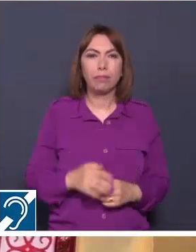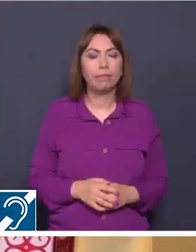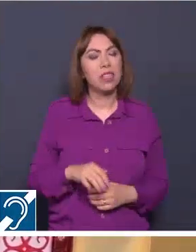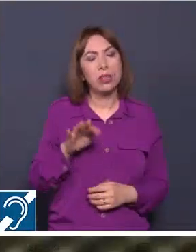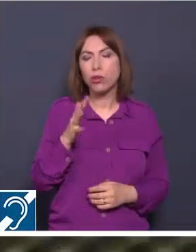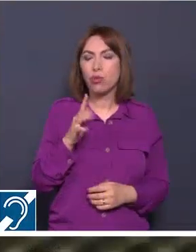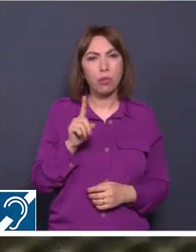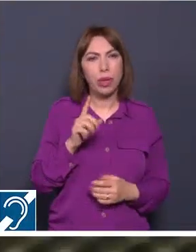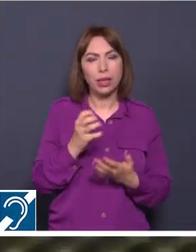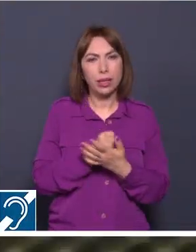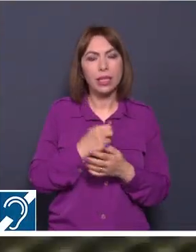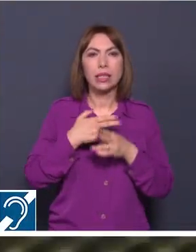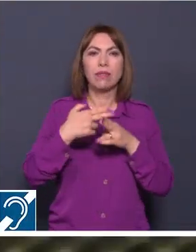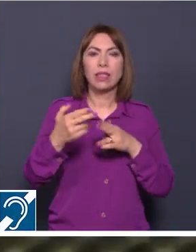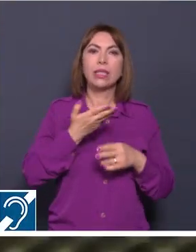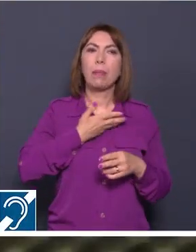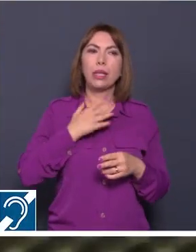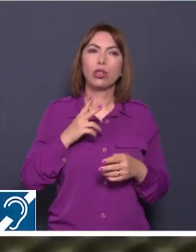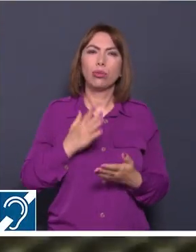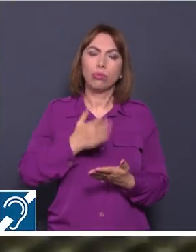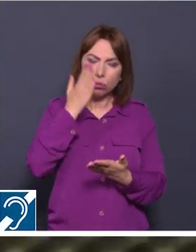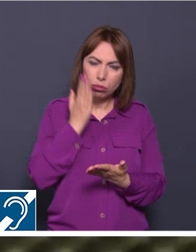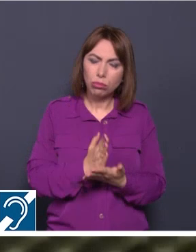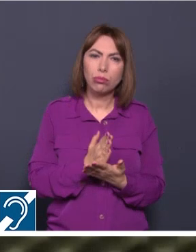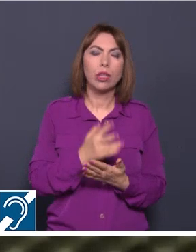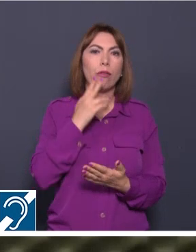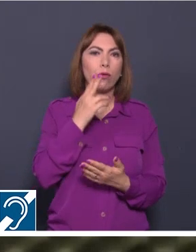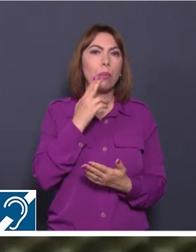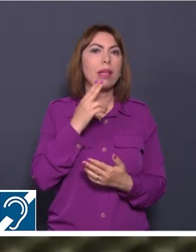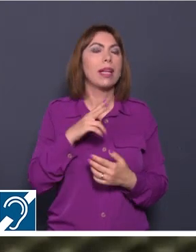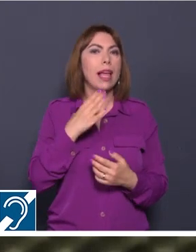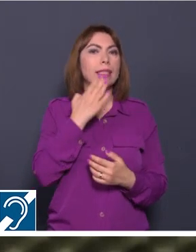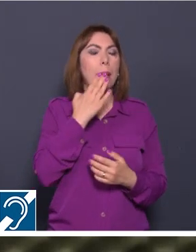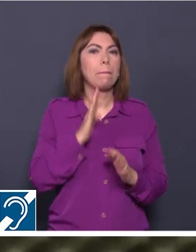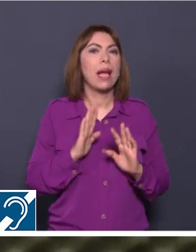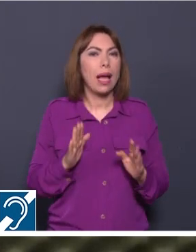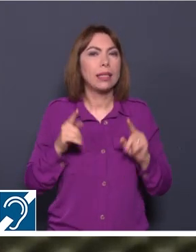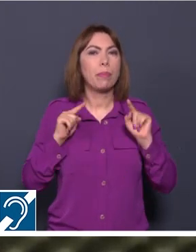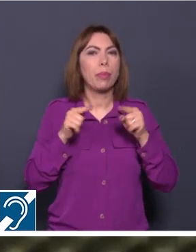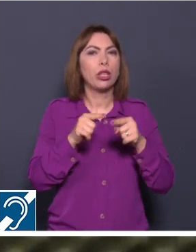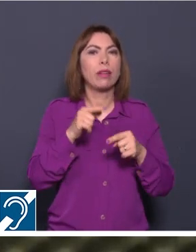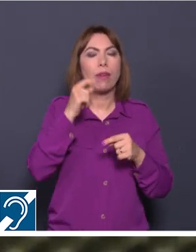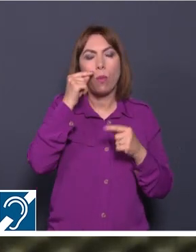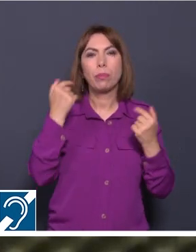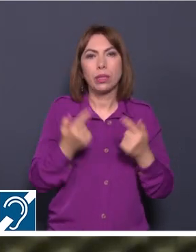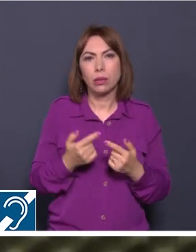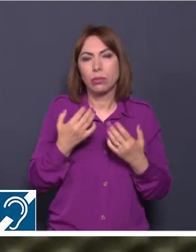ia. Sfinții părinți sunt categorici. Fumatul este păcat împotriva firii.